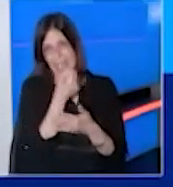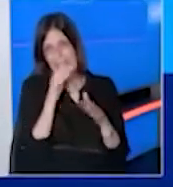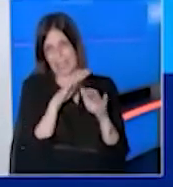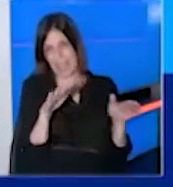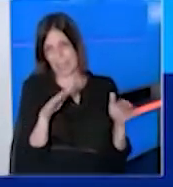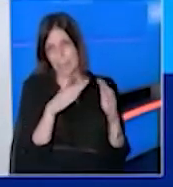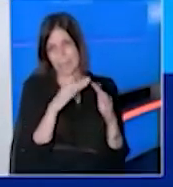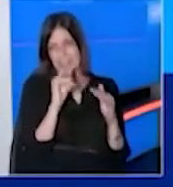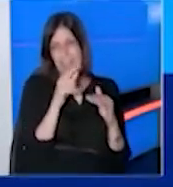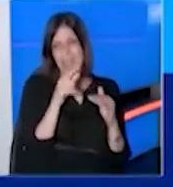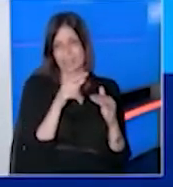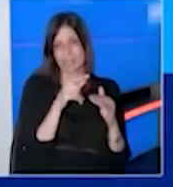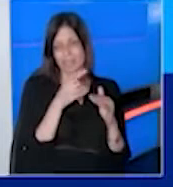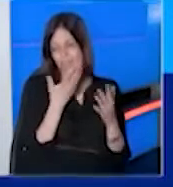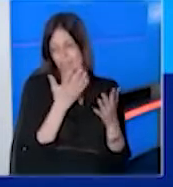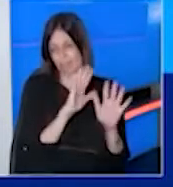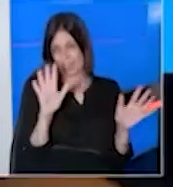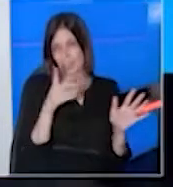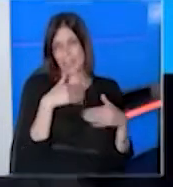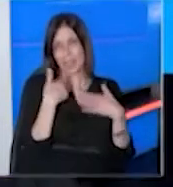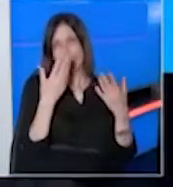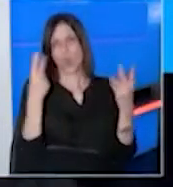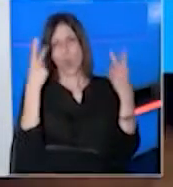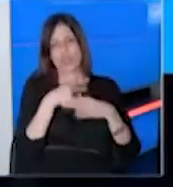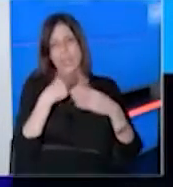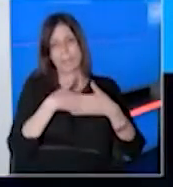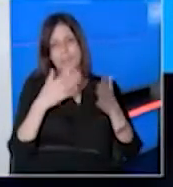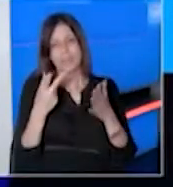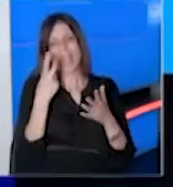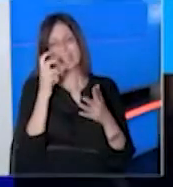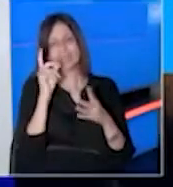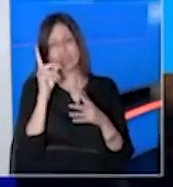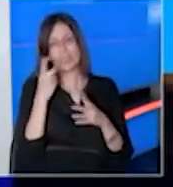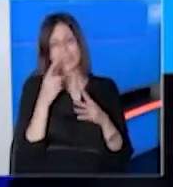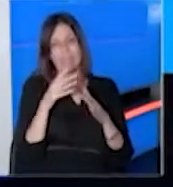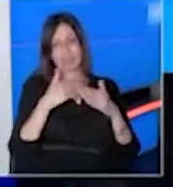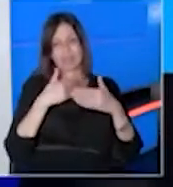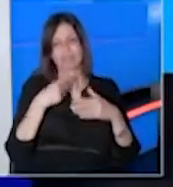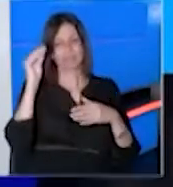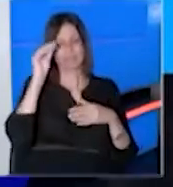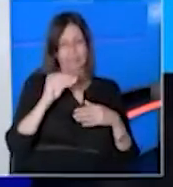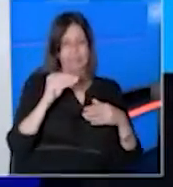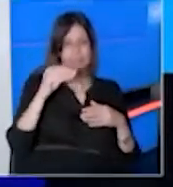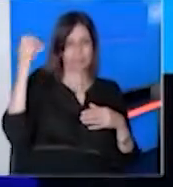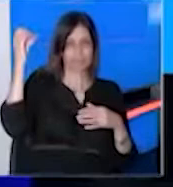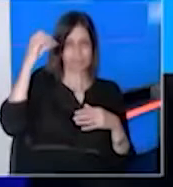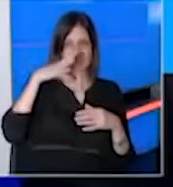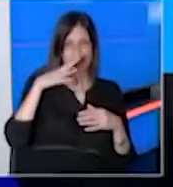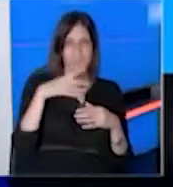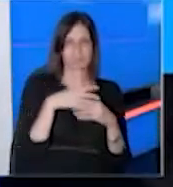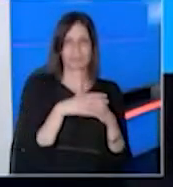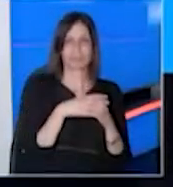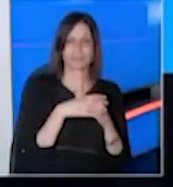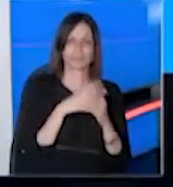מבית יתיר, כי הם בתת אכלוס, נתנו להם חוזה משבצת ל-20 שנה על שטח הצבת הטורבינות, אלוביץ', שאול אלוביץ' בא